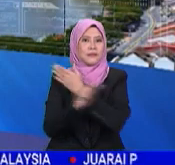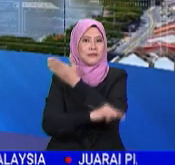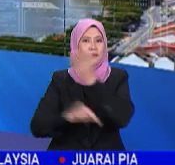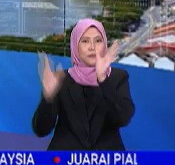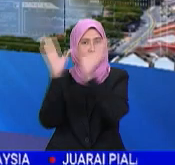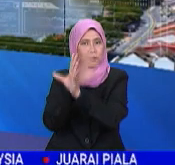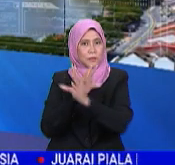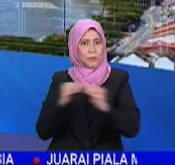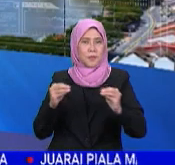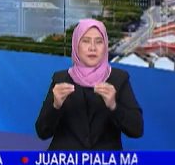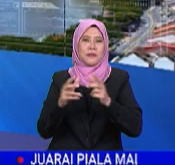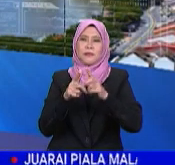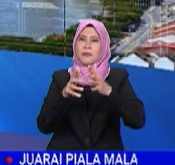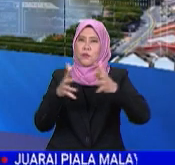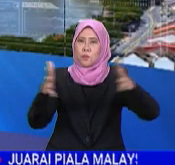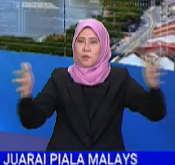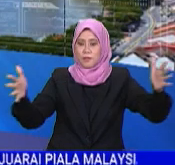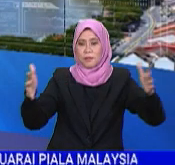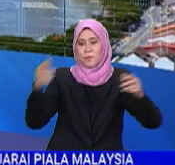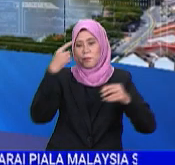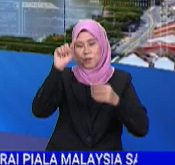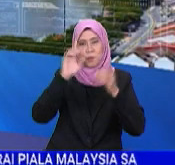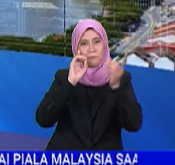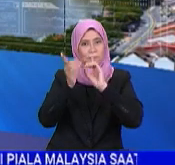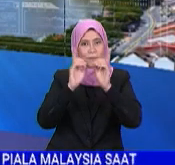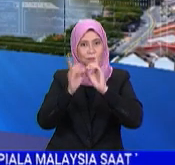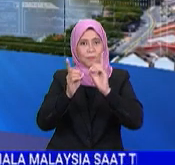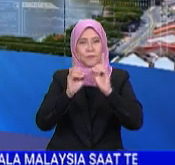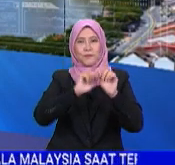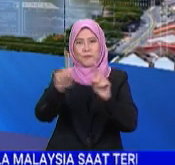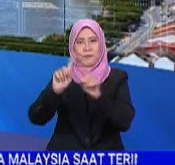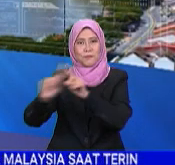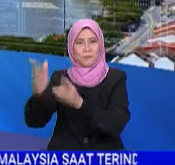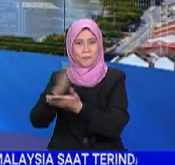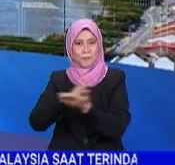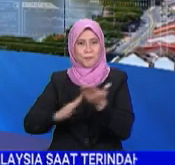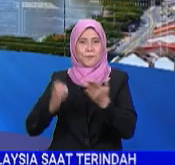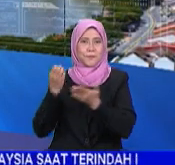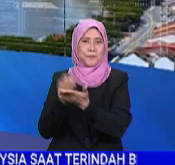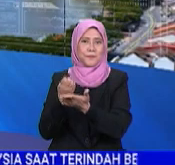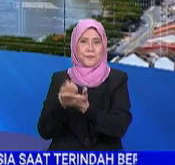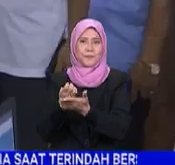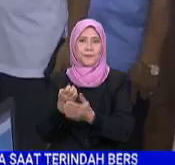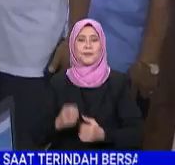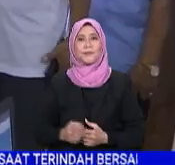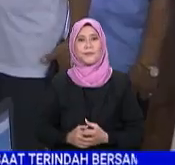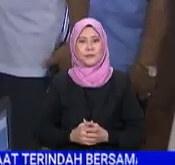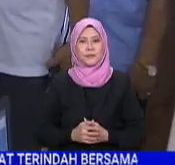Negeri cowok yang sangat luas ke arah pendidik telah dalam pelbagai sektor ekonomi